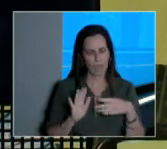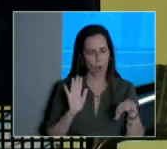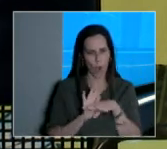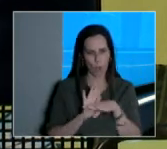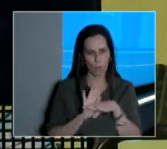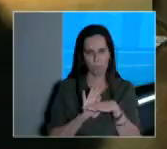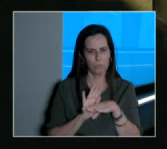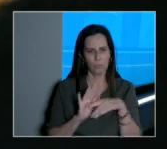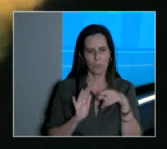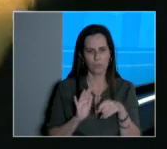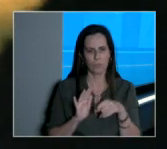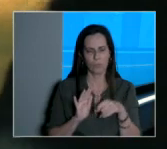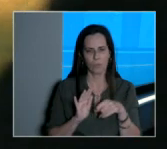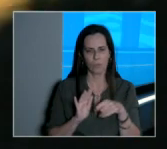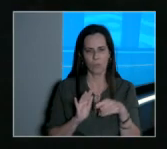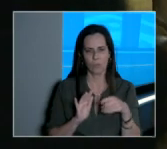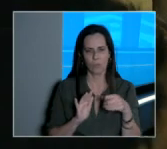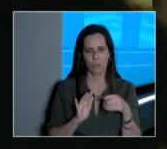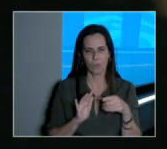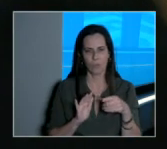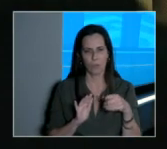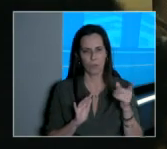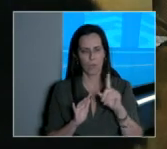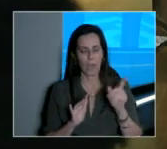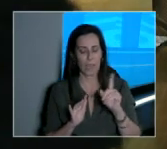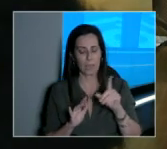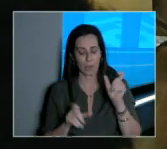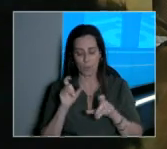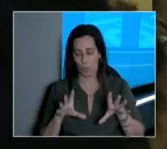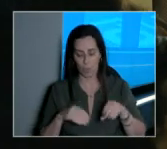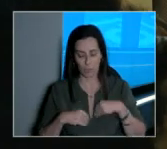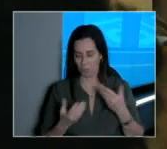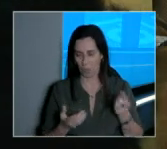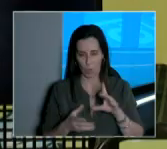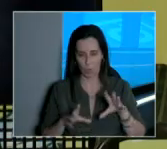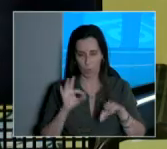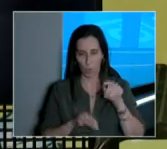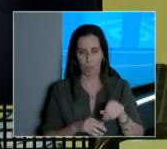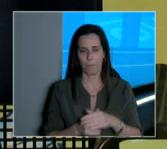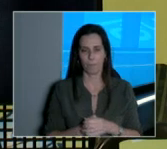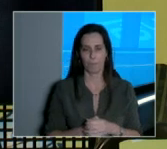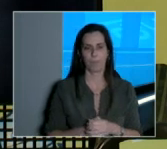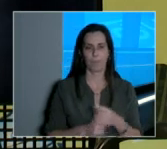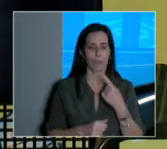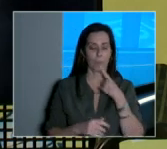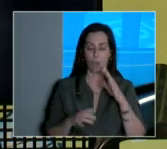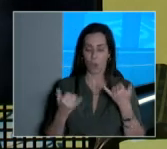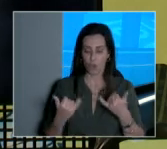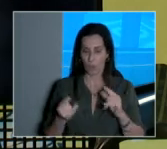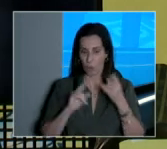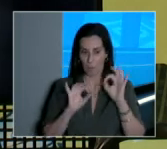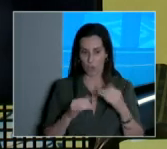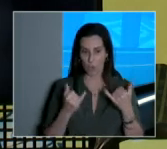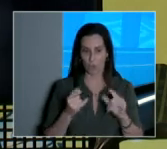חוק שהוא נוגד... אם הציבור לא מסכים לזה, הוא יעיף את הממשלה הזאת בכל הרוחות. אני גם לא רואה שזה הולך להיות מחוקק. אבל אני מדבר על מה שקורה עכשיו בימים